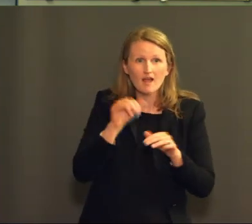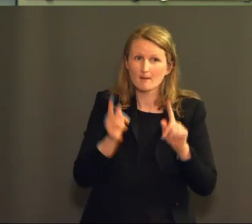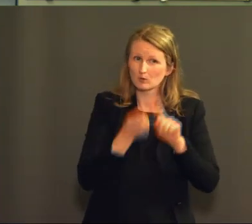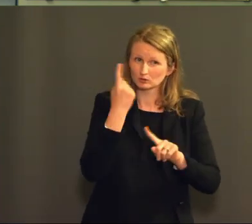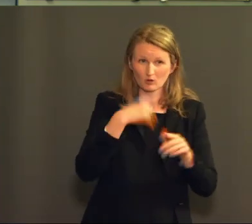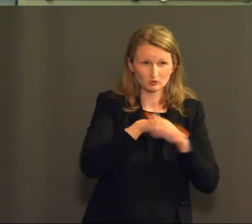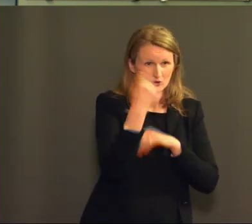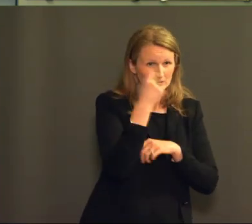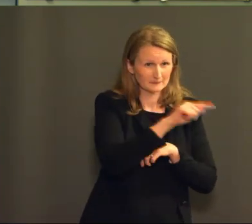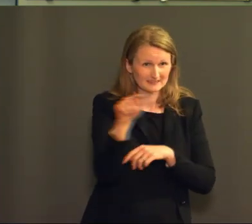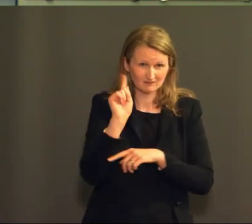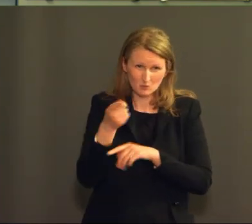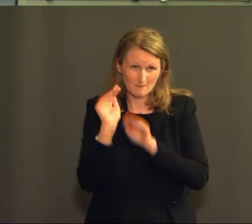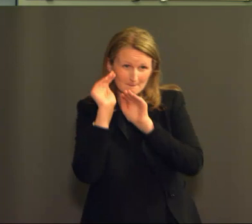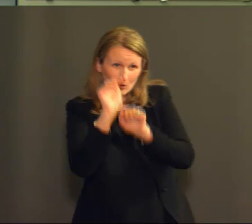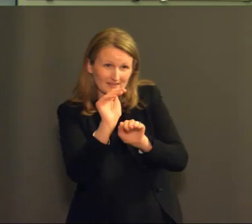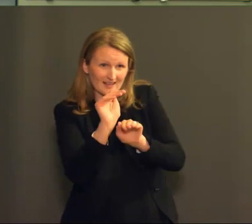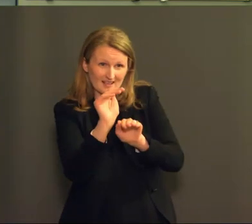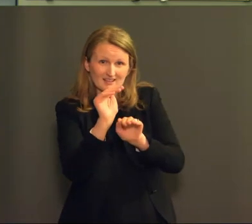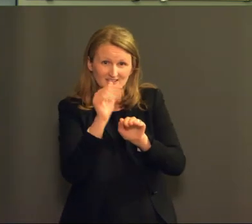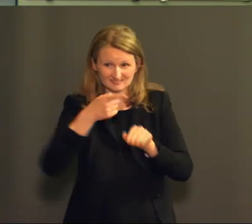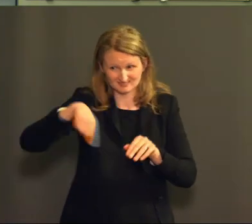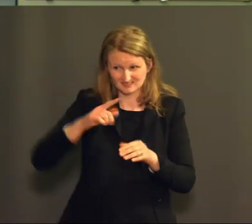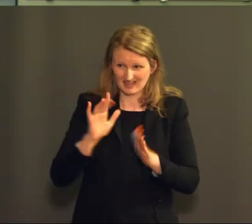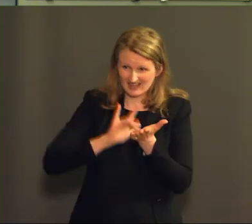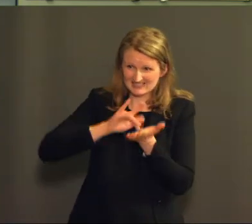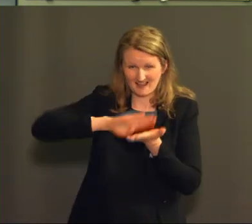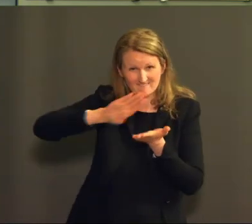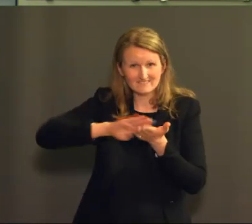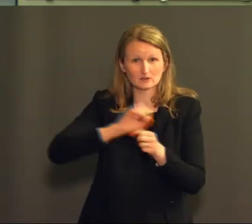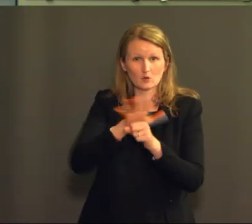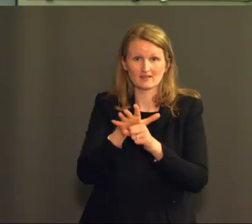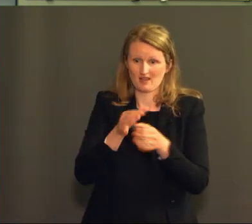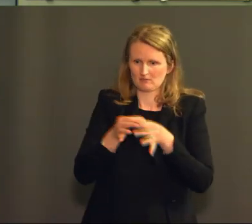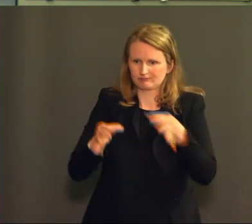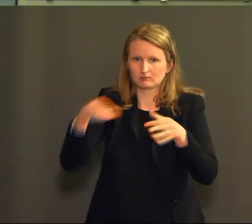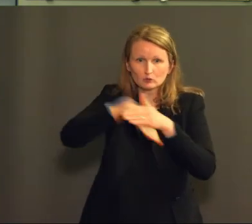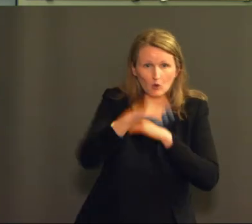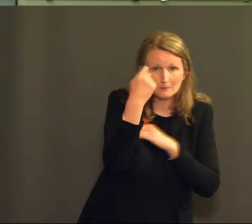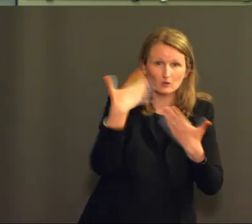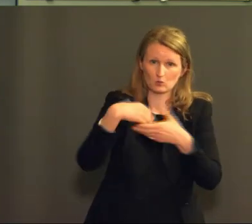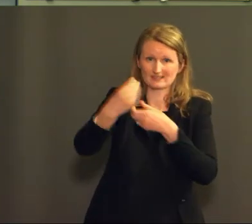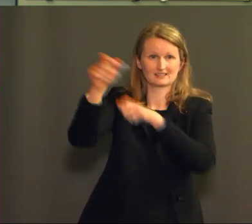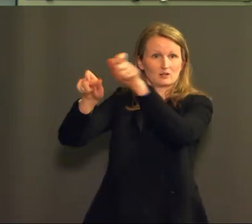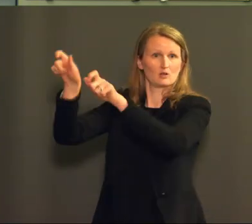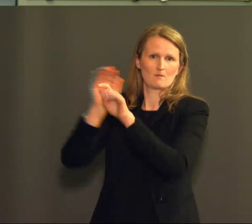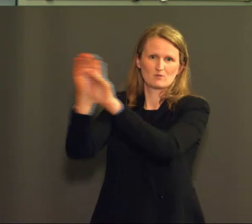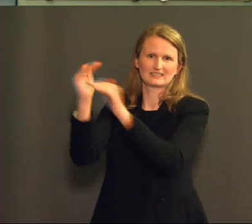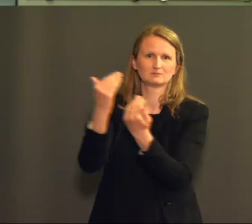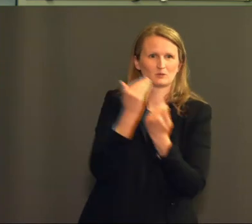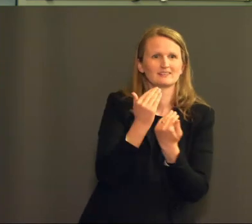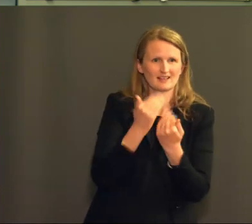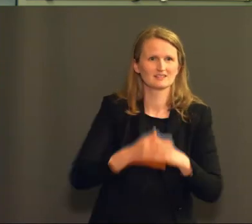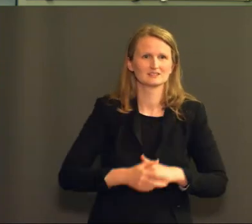l'entreprise. Néanmoins, certains secteurs sont plus sensibles aux infections COVID-19 en raison de